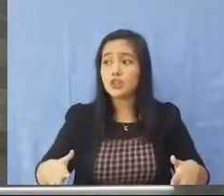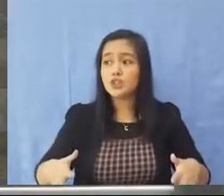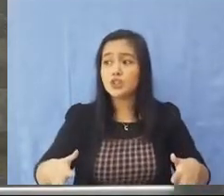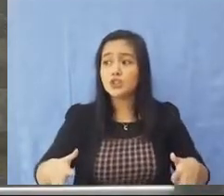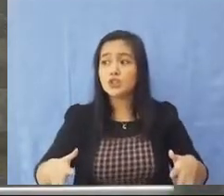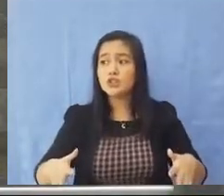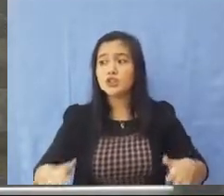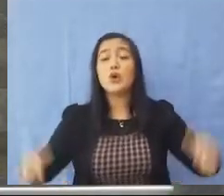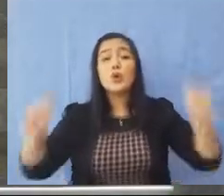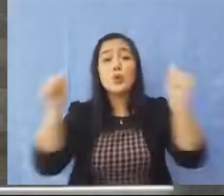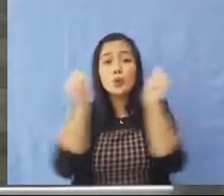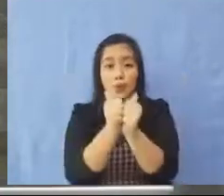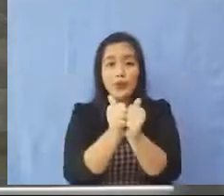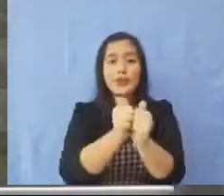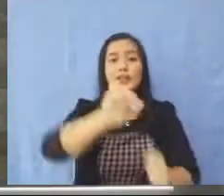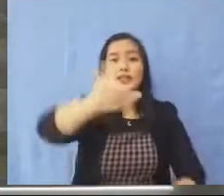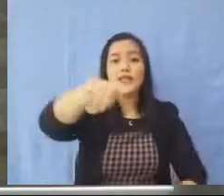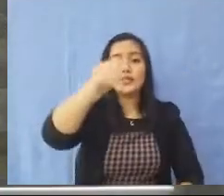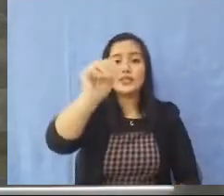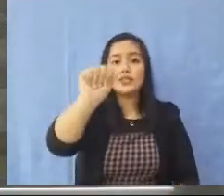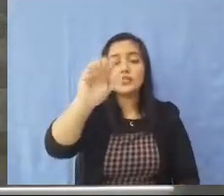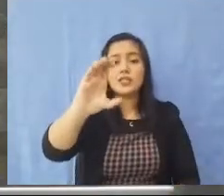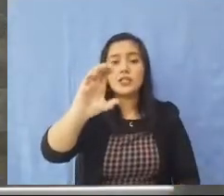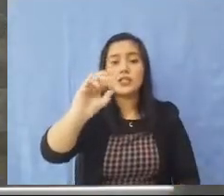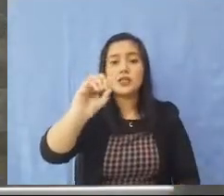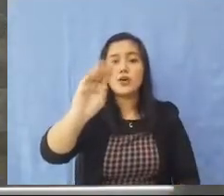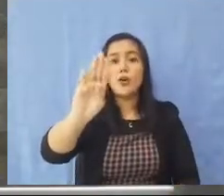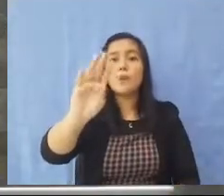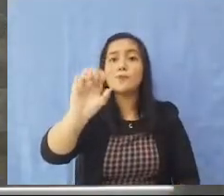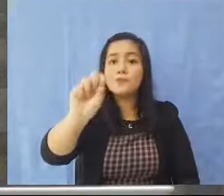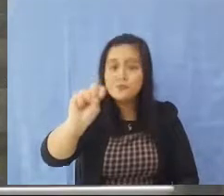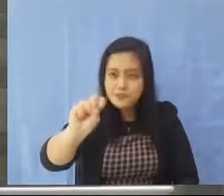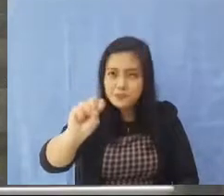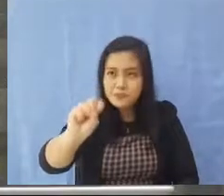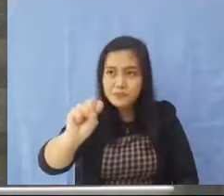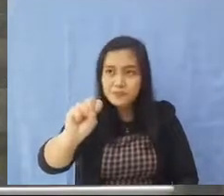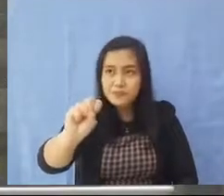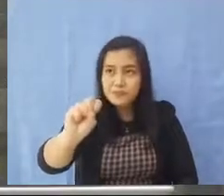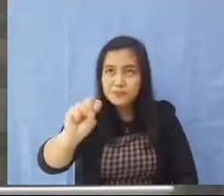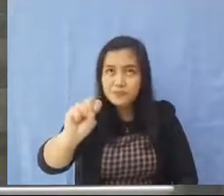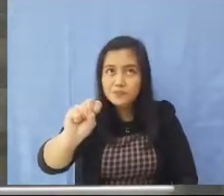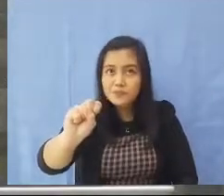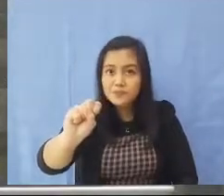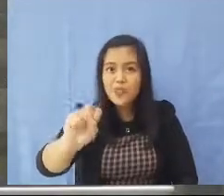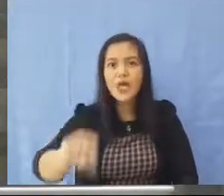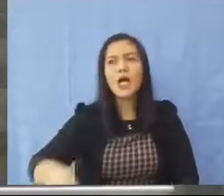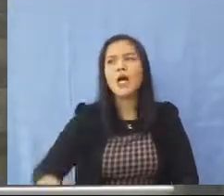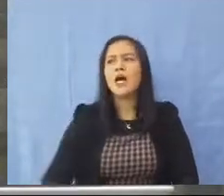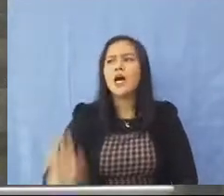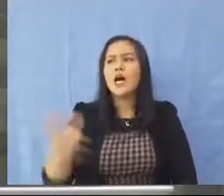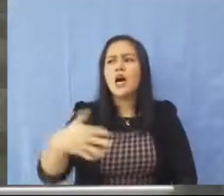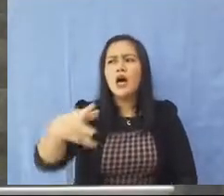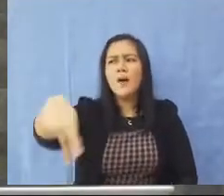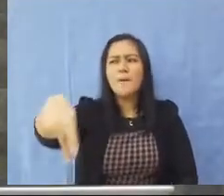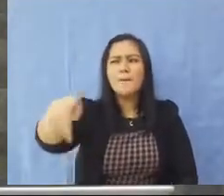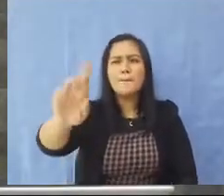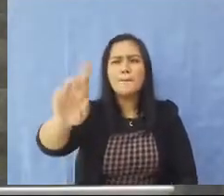Jacob's prophetic wrap up. Okay, pag wrap up ng prophetic